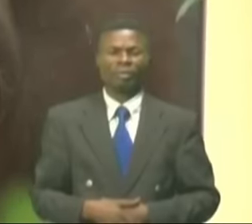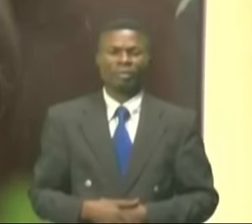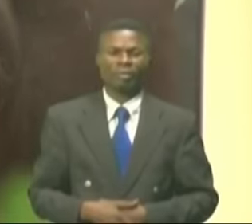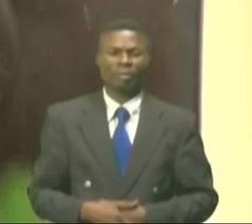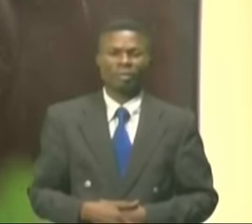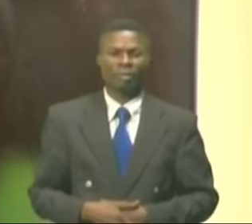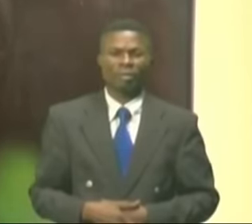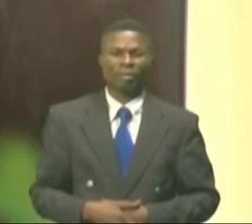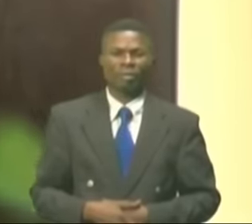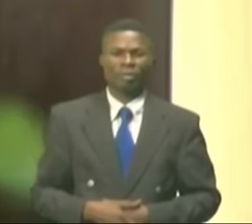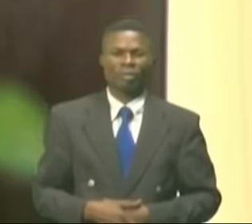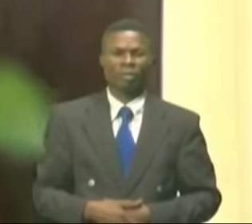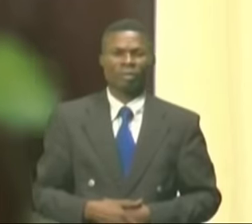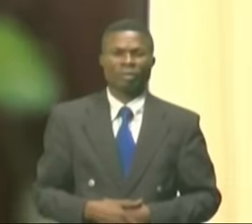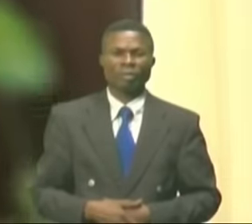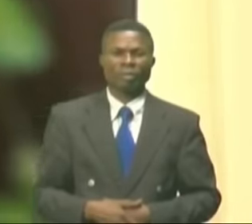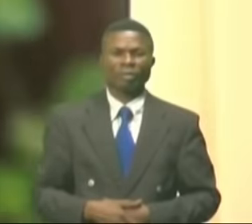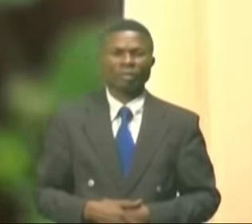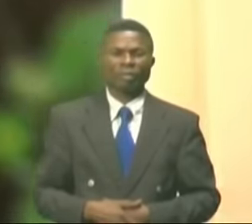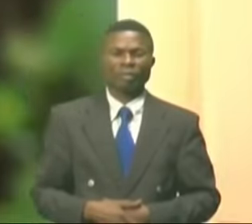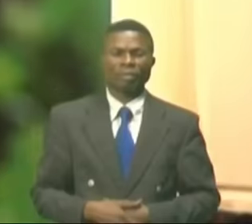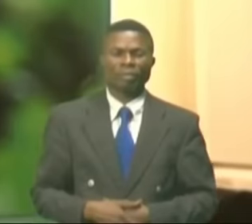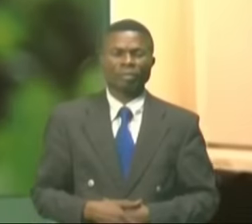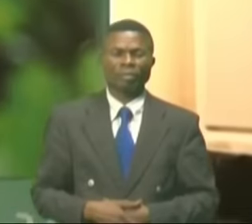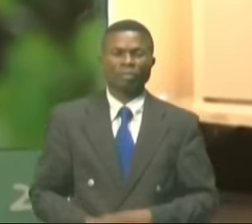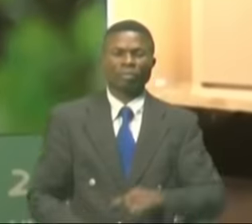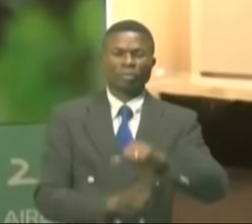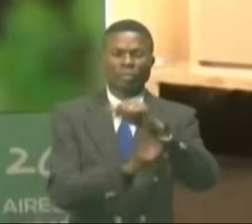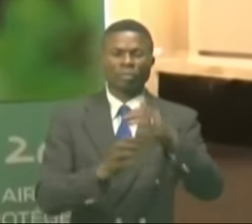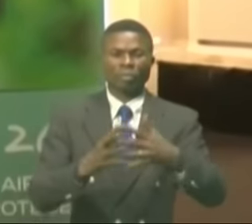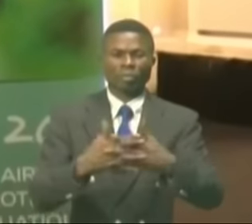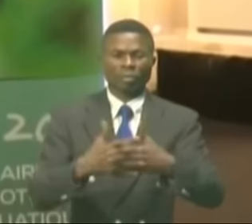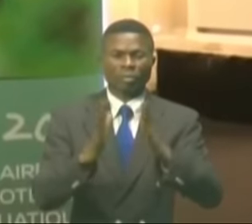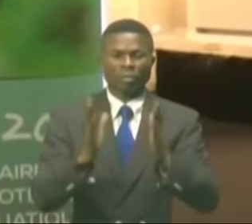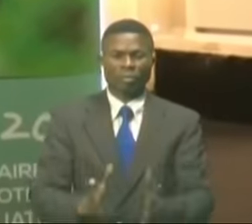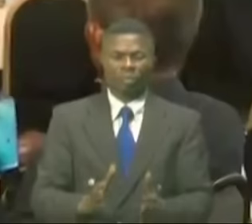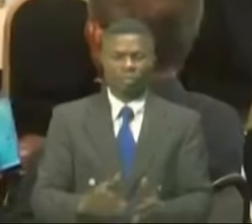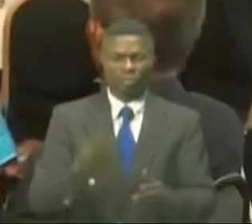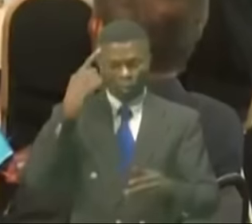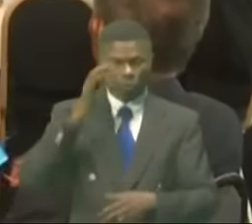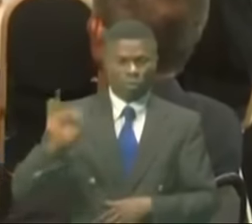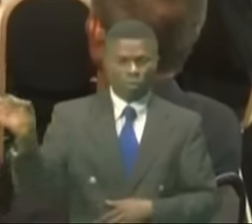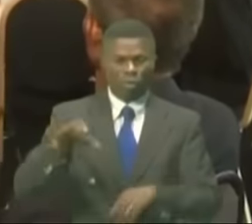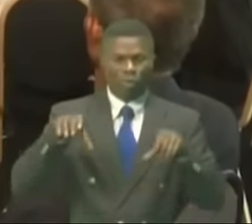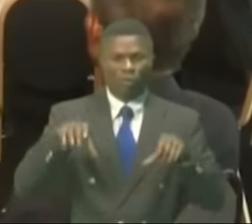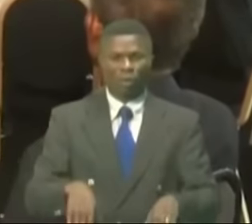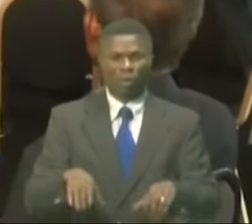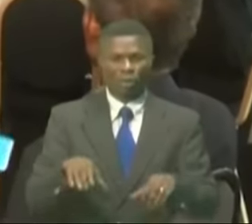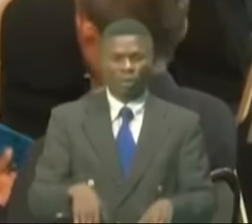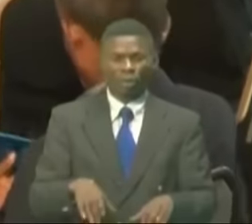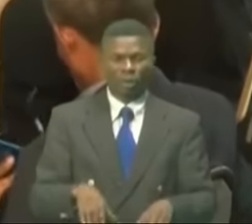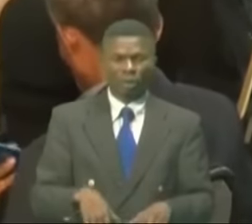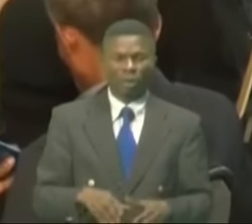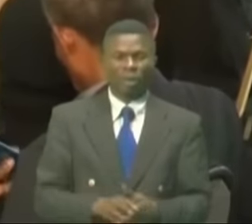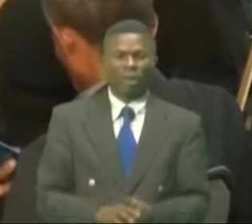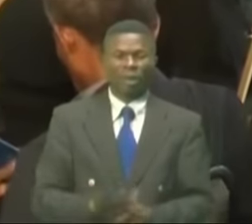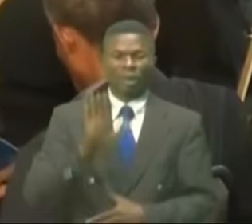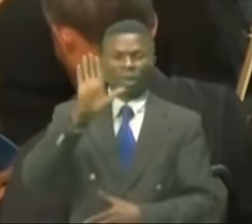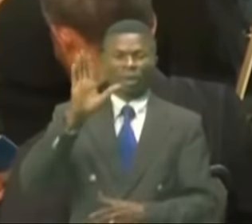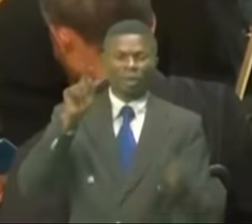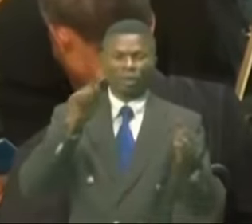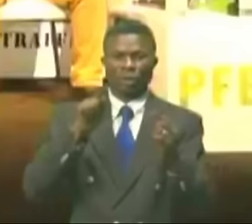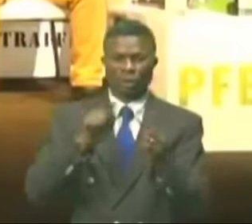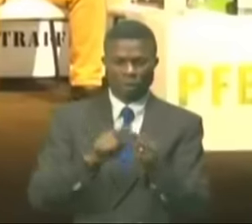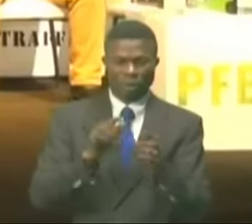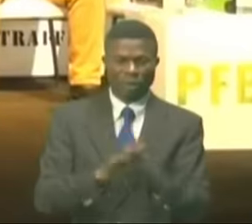En marge de la 20e réunion des parties du partenariat pour les forêts du bassin du Congo, ce side event s'est penché